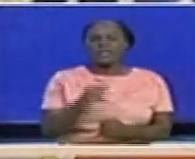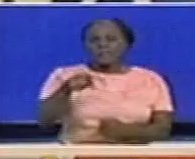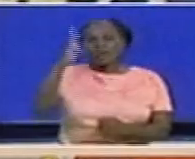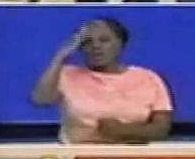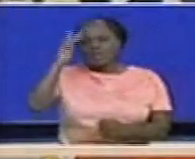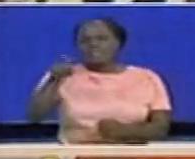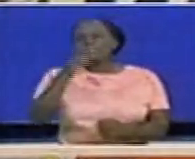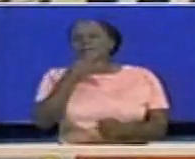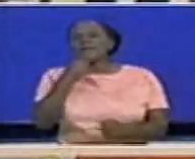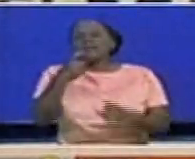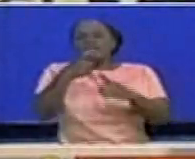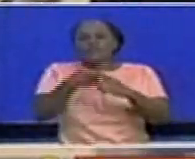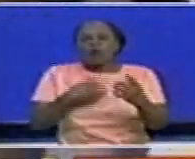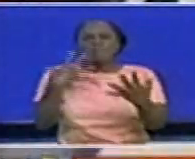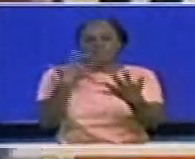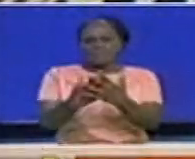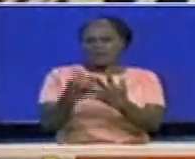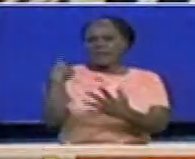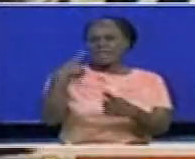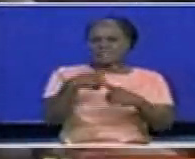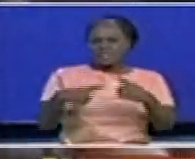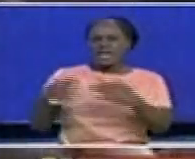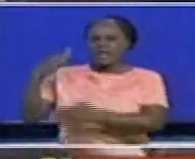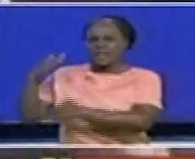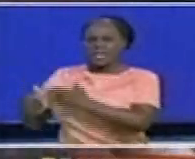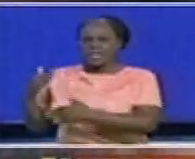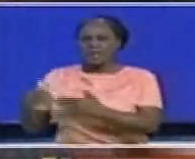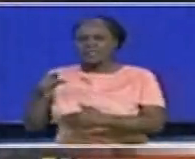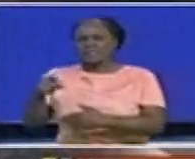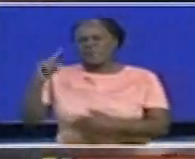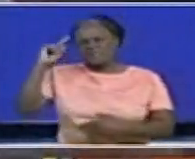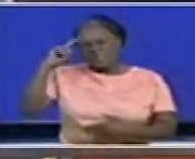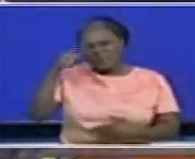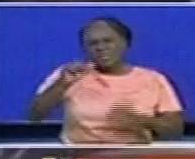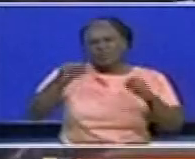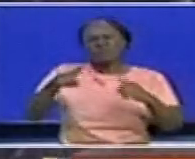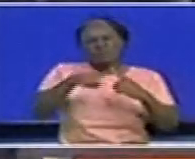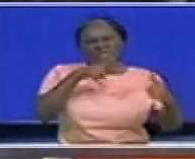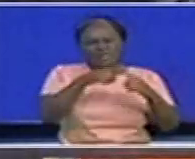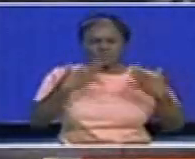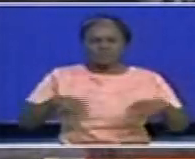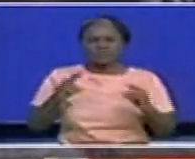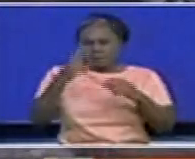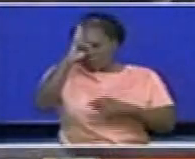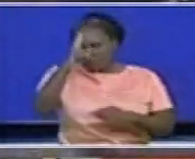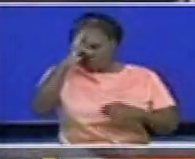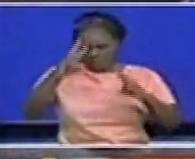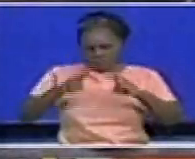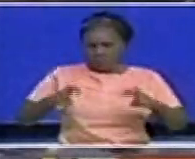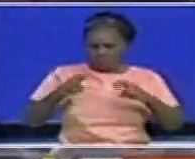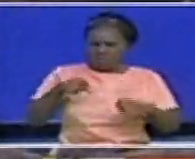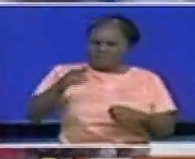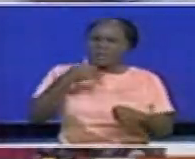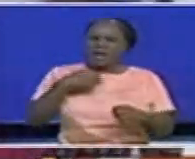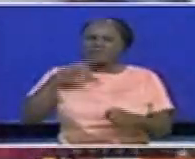huyo aliyetoka jela ya Kamiti mwaka jana kama jirani ambaye wasingemdhania kuwa muuaji. Polisi wanachunguza iwapo jamaa huyo alikuwa na